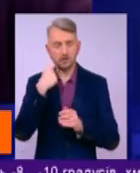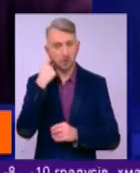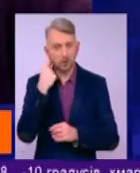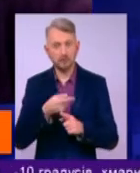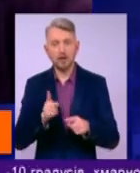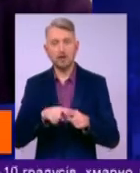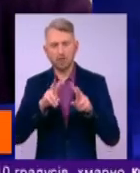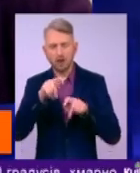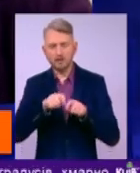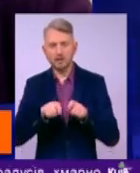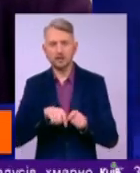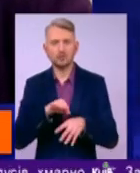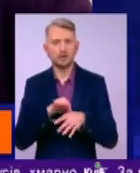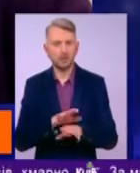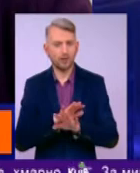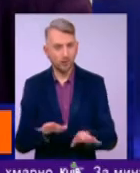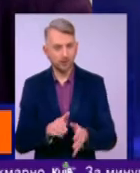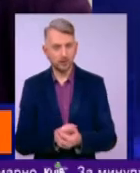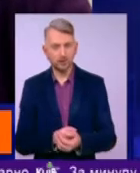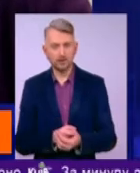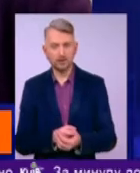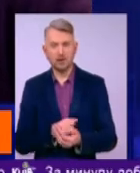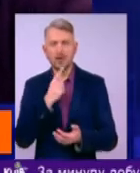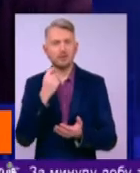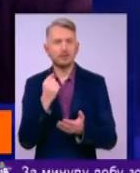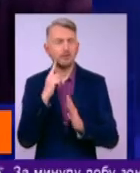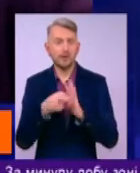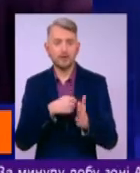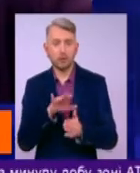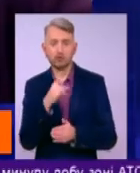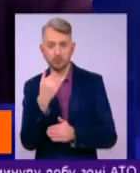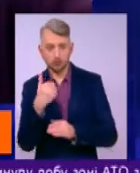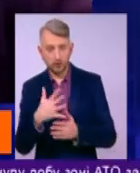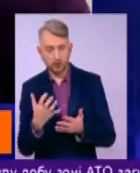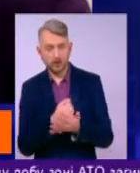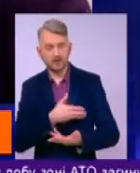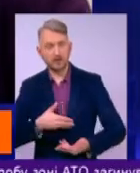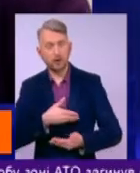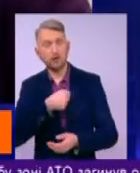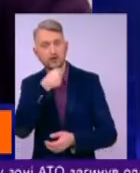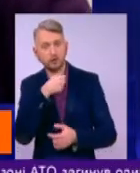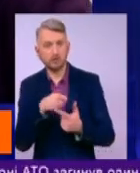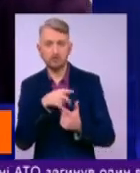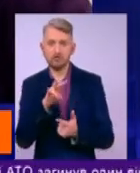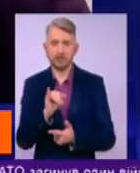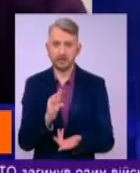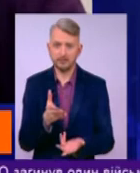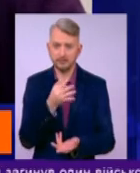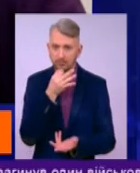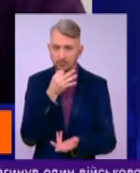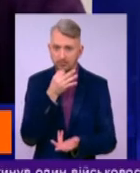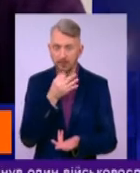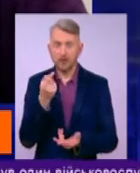цю експертизу не проводять. Не встановлюють, чи досягла дитина сексуальної зрілості, так, чи ні. Тому